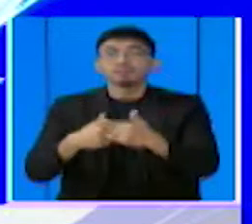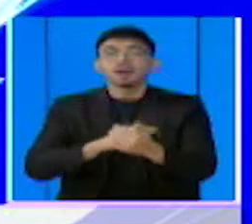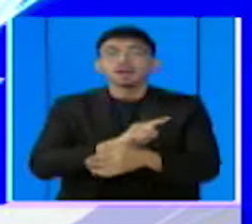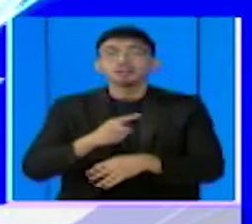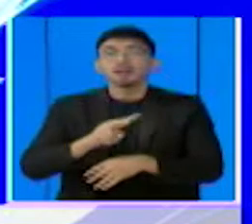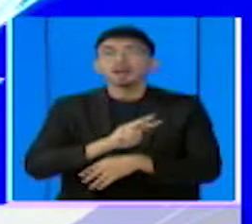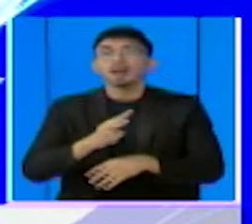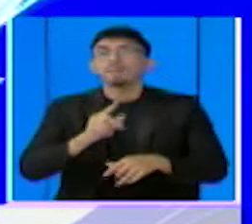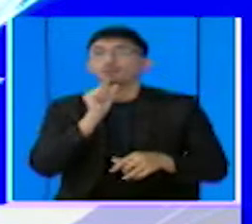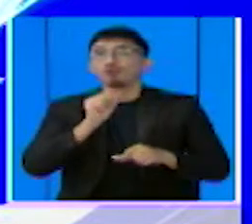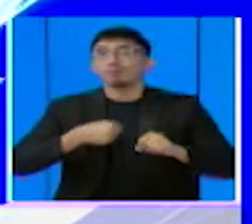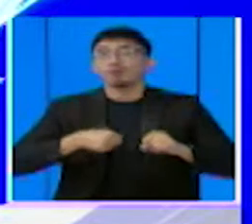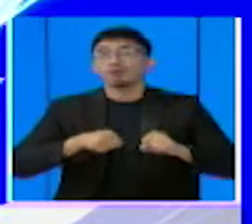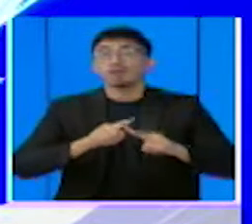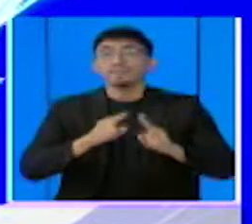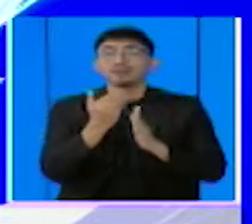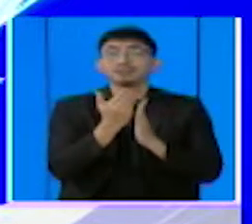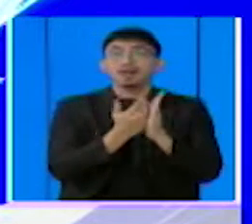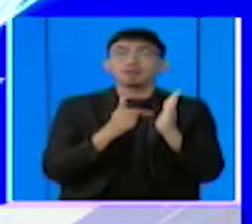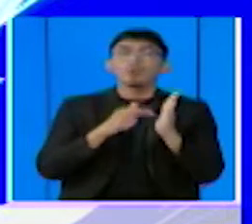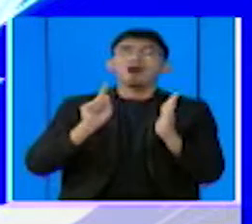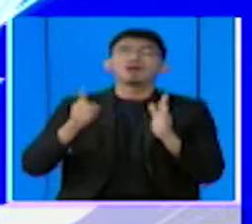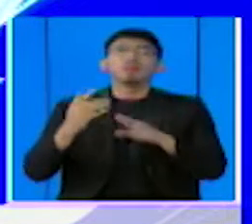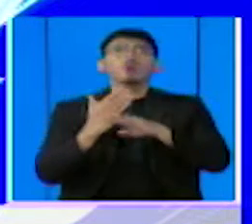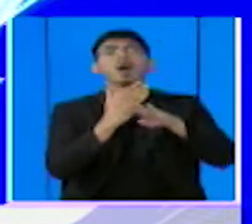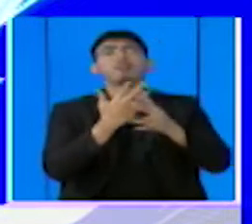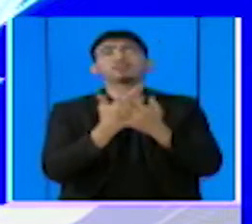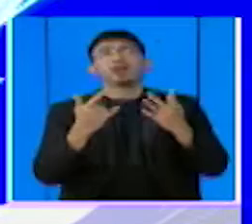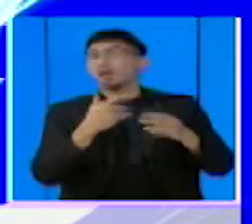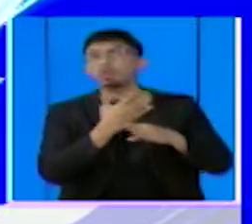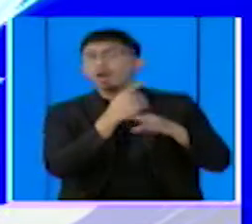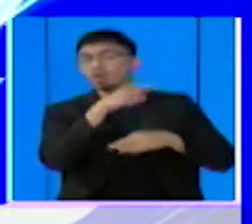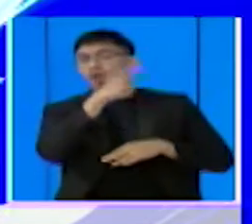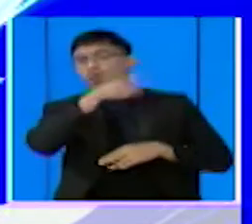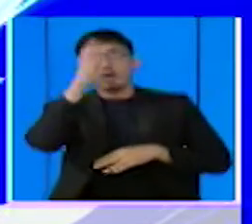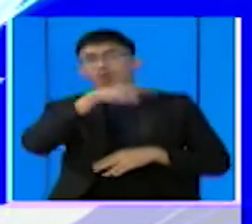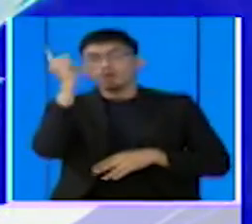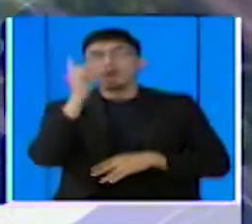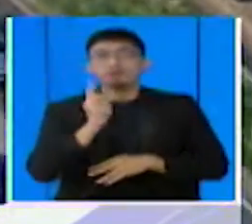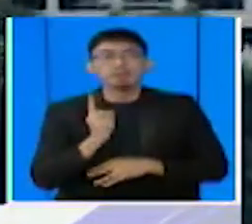ganjil genap untuk sepeda motor, namun kebijakan ini mendapat penolakan luas di masyarakat.